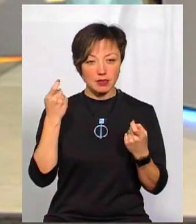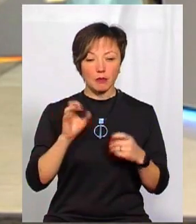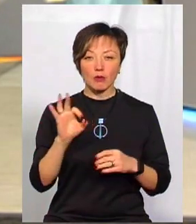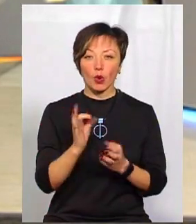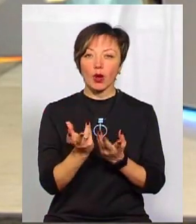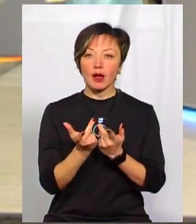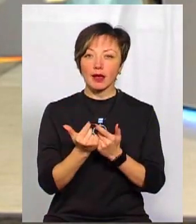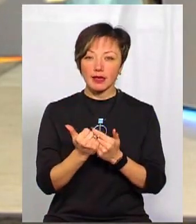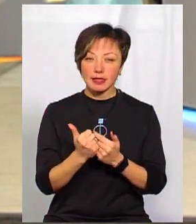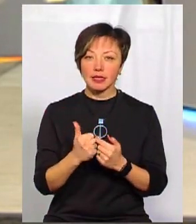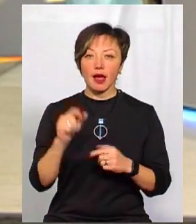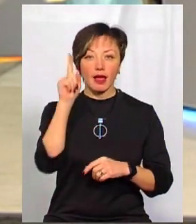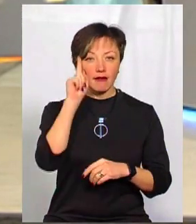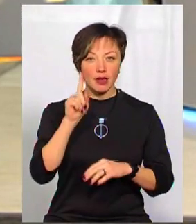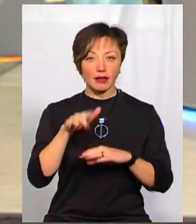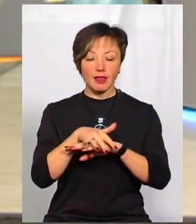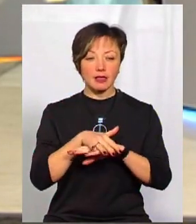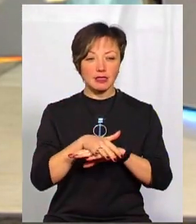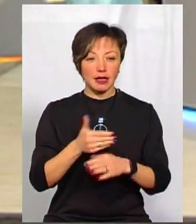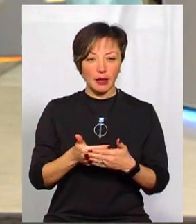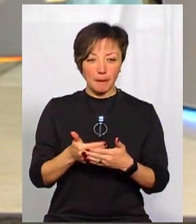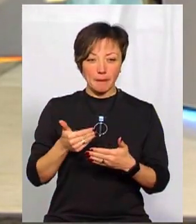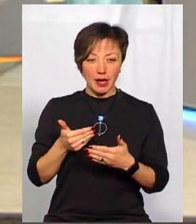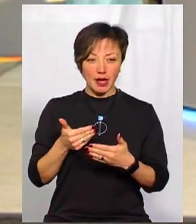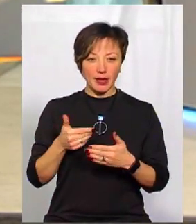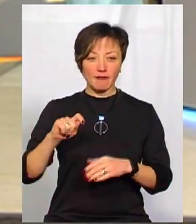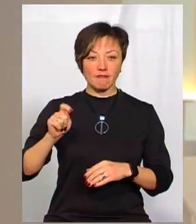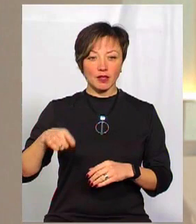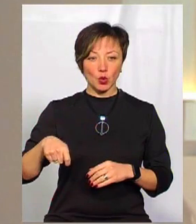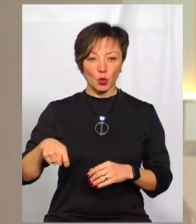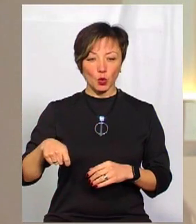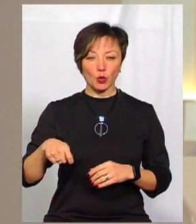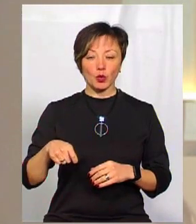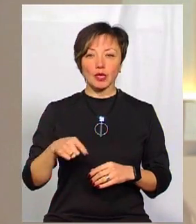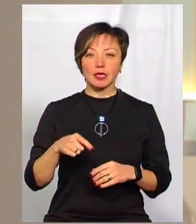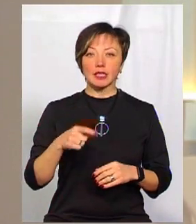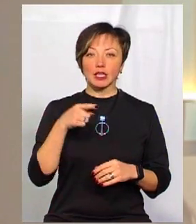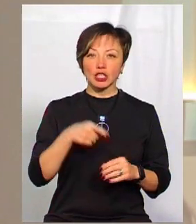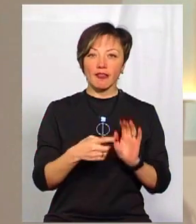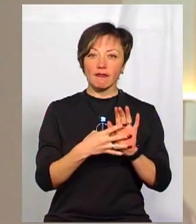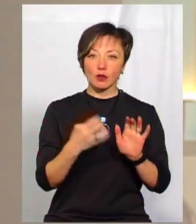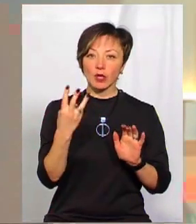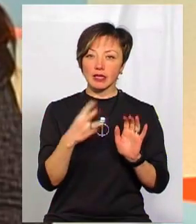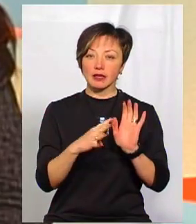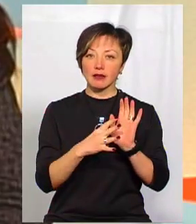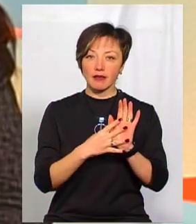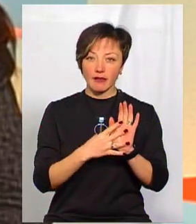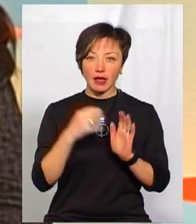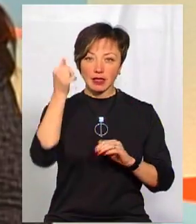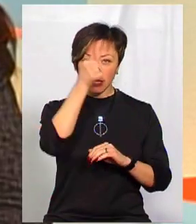про кількість єврейського населення напередодні війни. Так. Саме за 1939 рік,